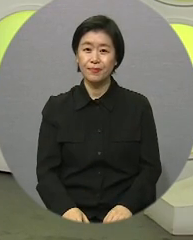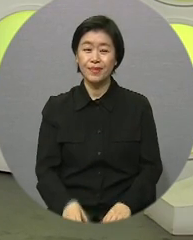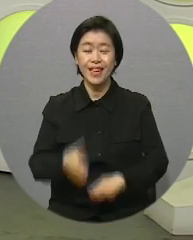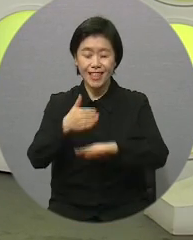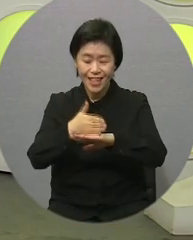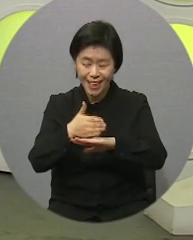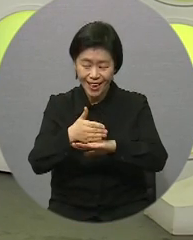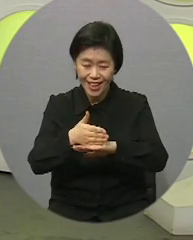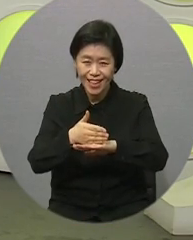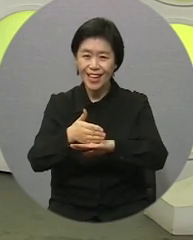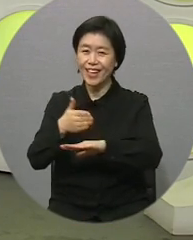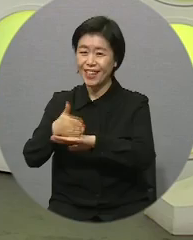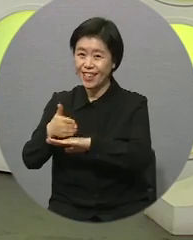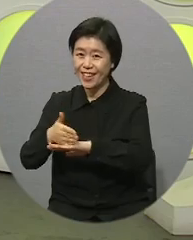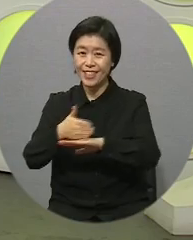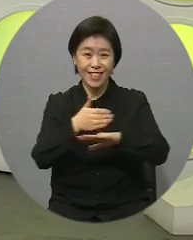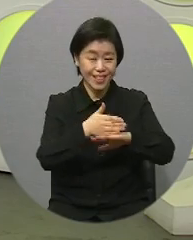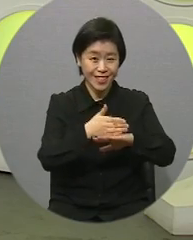감사합니다